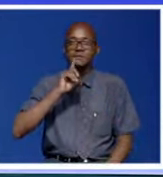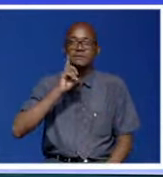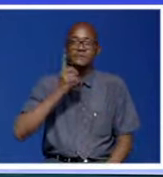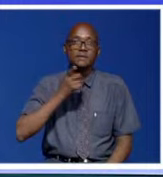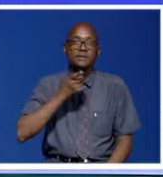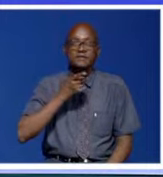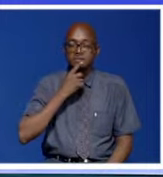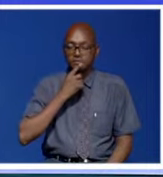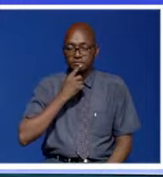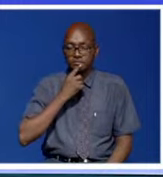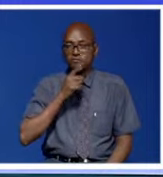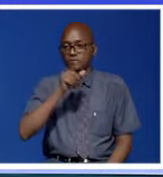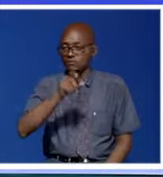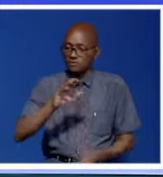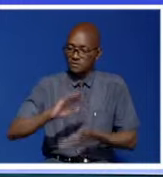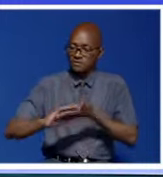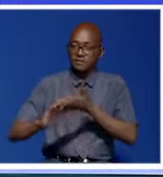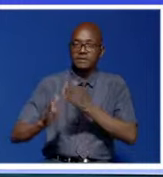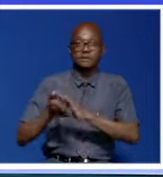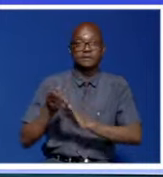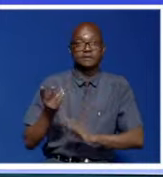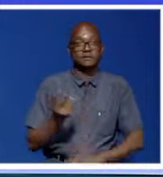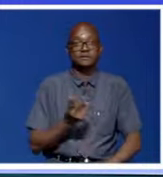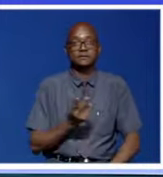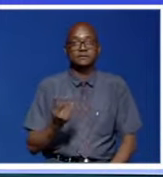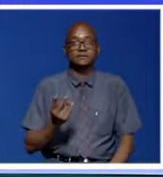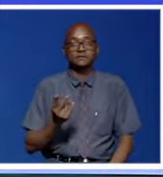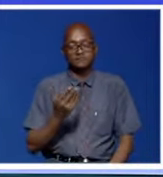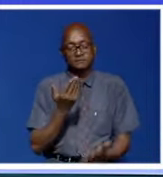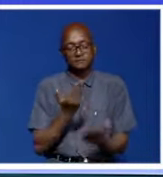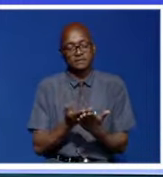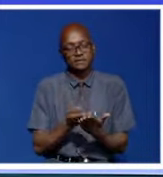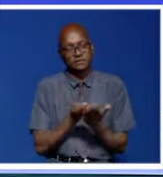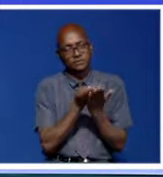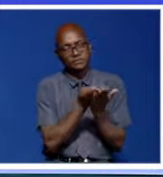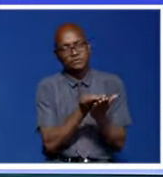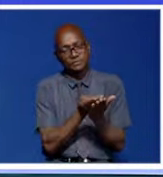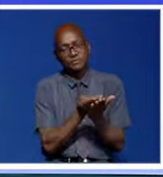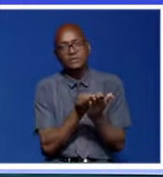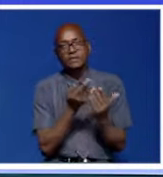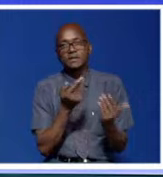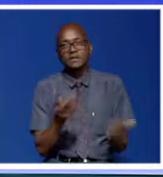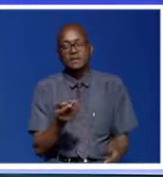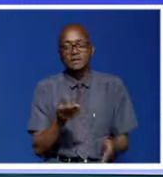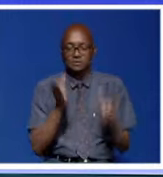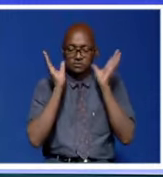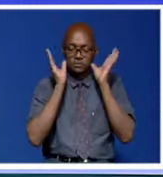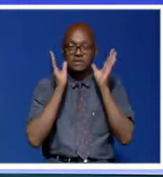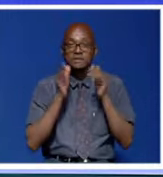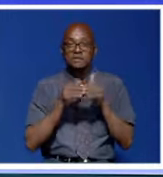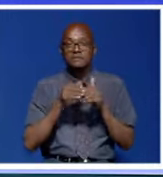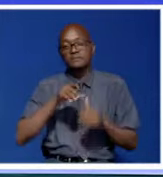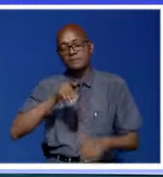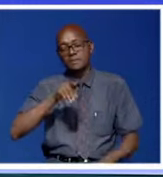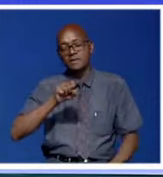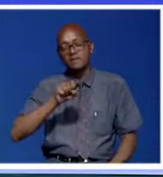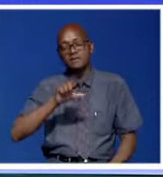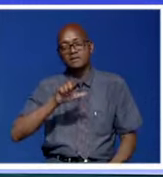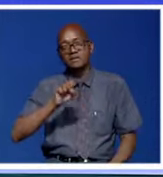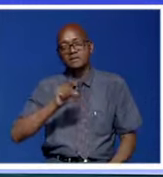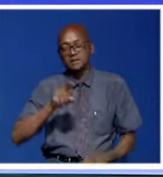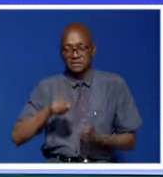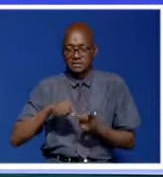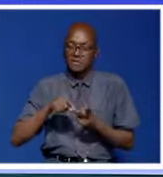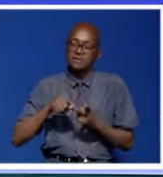yake kwa wapatanishi. Pendekezo hilo liliwasilishwa kwa vuguvugu la Waislamu wa Palestina na wapatanishi wa Misri pamoja na